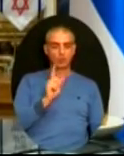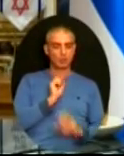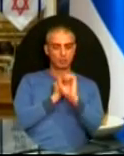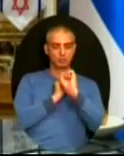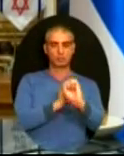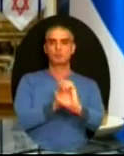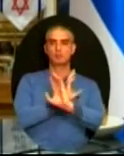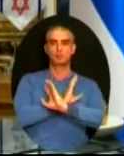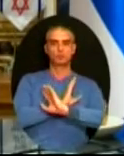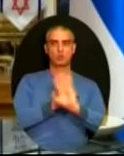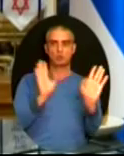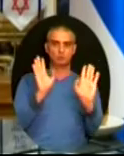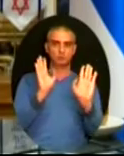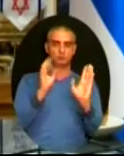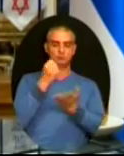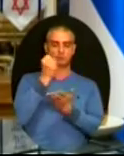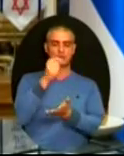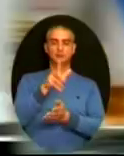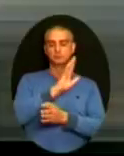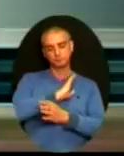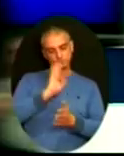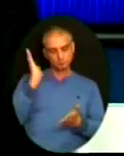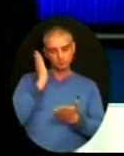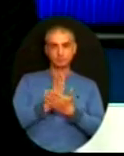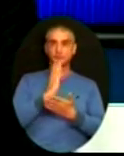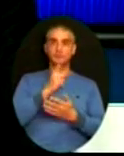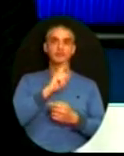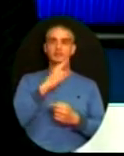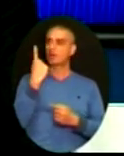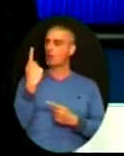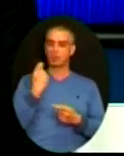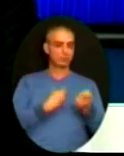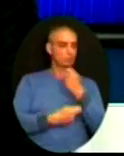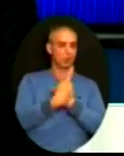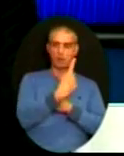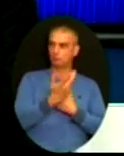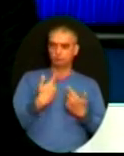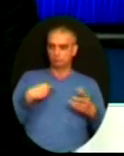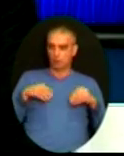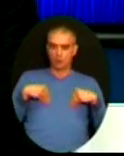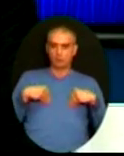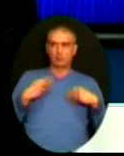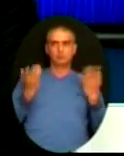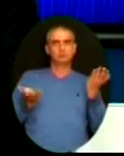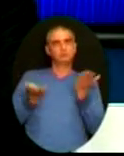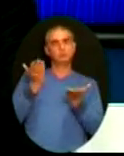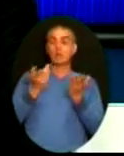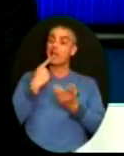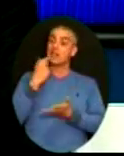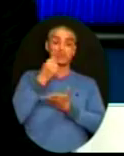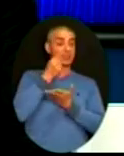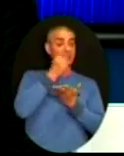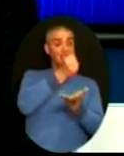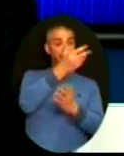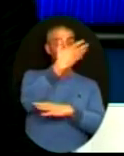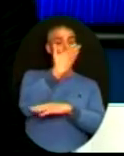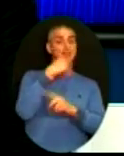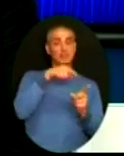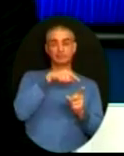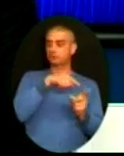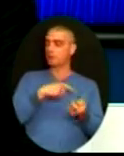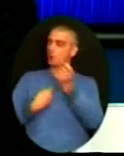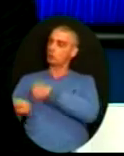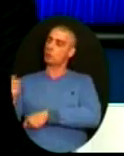נתמוך בתקציב, חד משמעי. זה לא אחד תמורת אחד, לא נסכים למשוואה שיגידו שהתקציב של מדינת ישראל